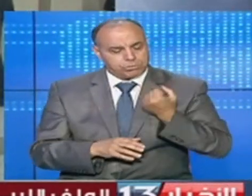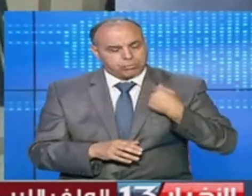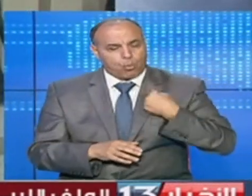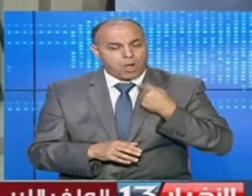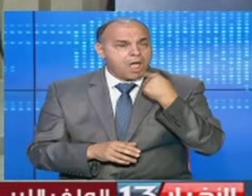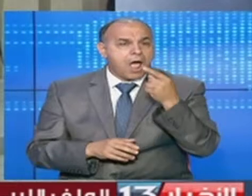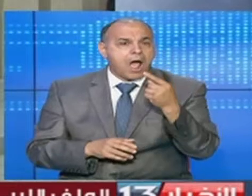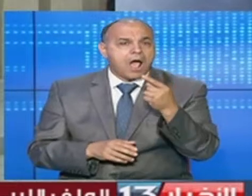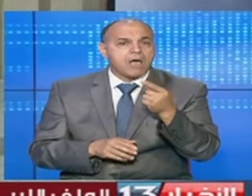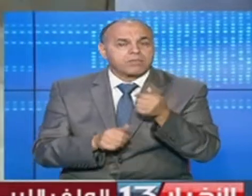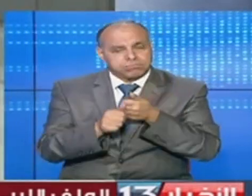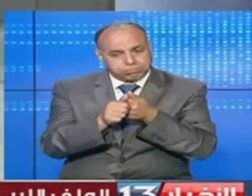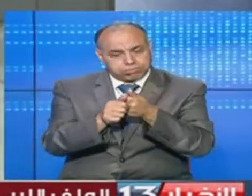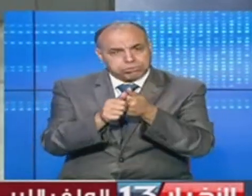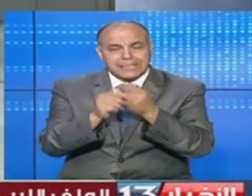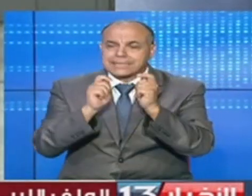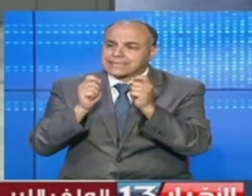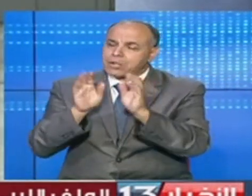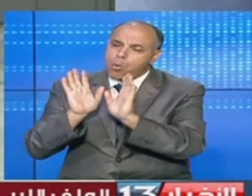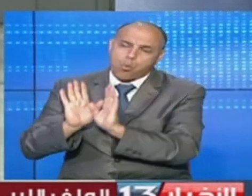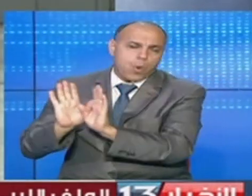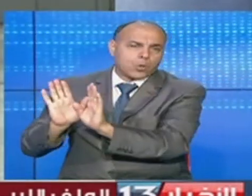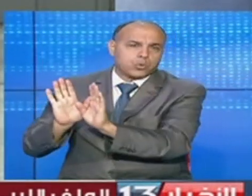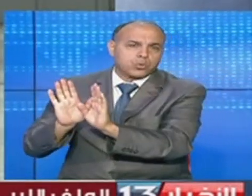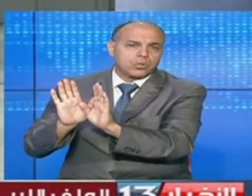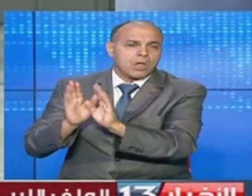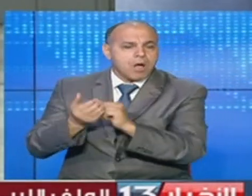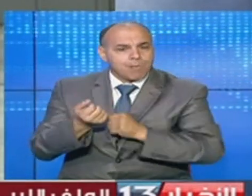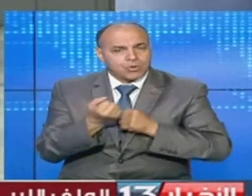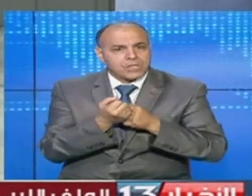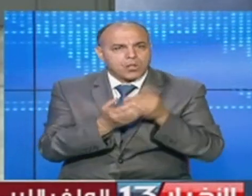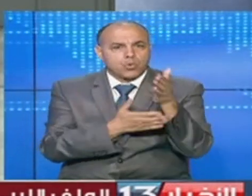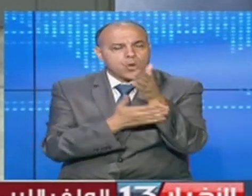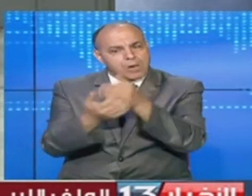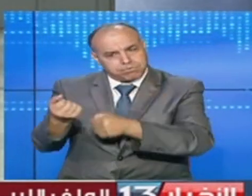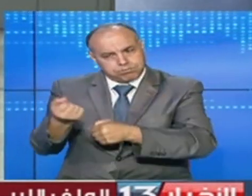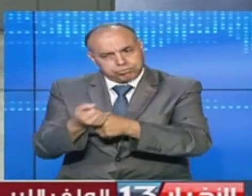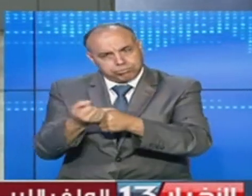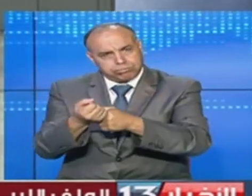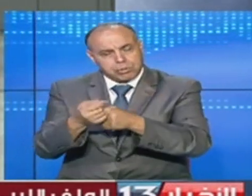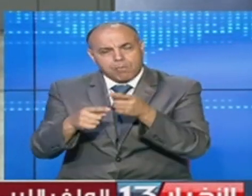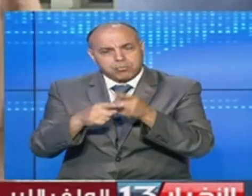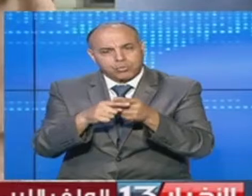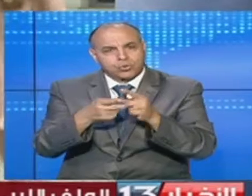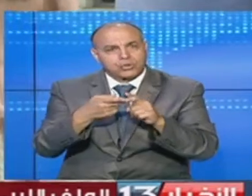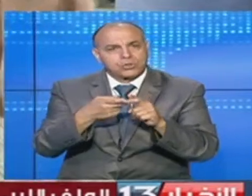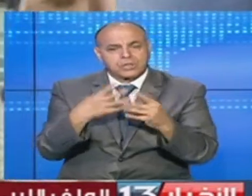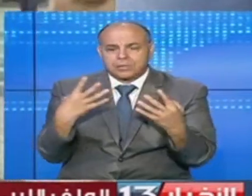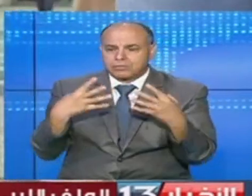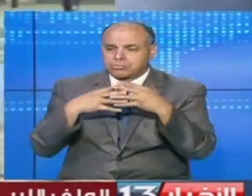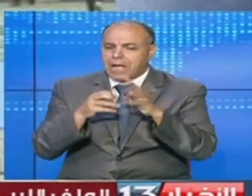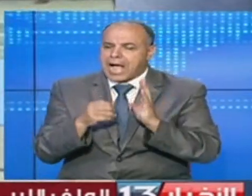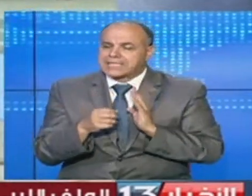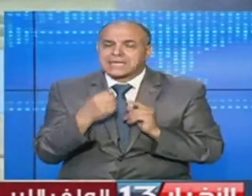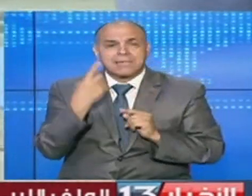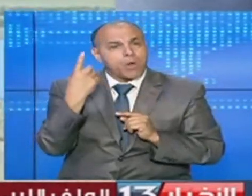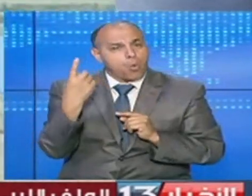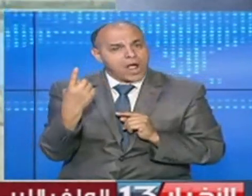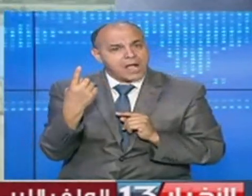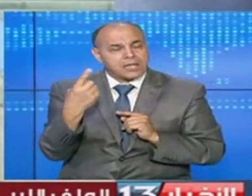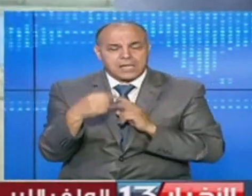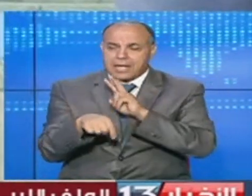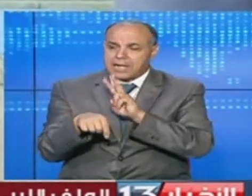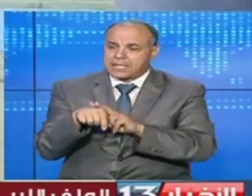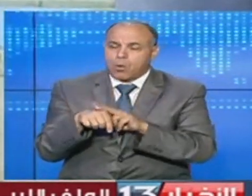وان يقود العمليه السياسيه بمسانده الدول الداعمه له بالاضافه الى توحيد الجيش الليبي تحت